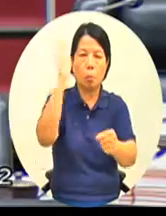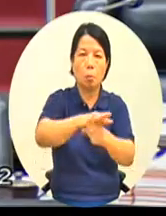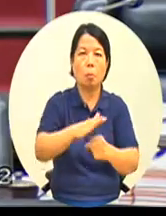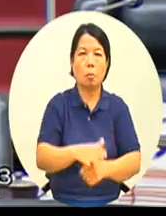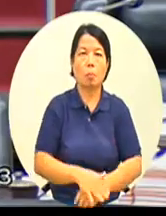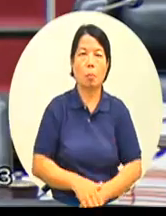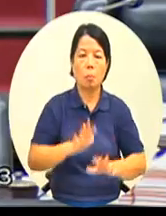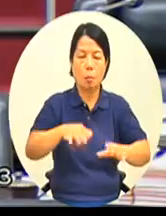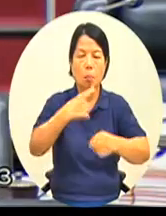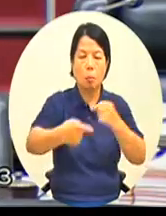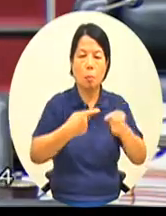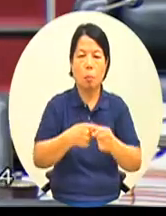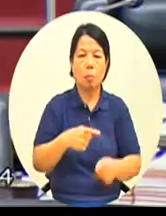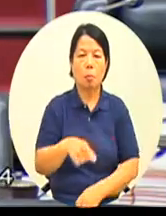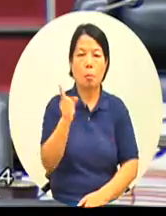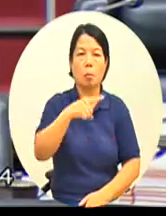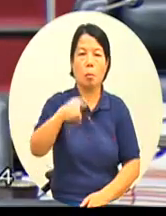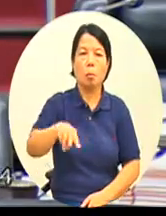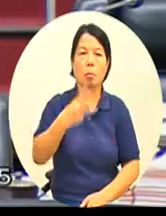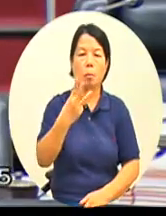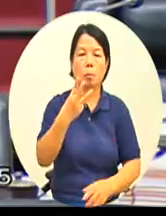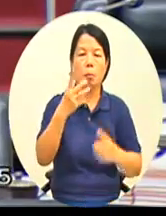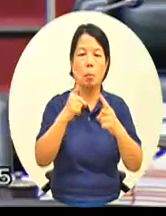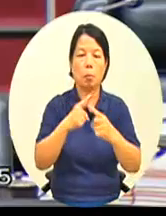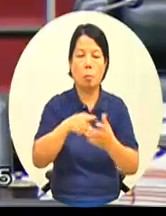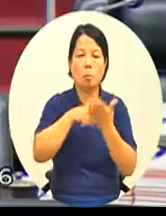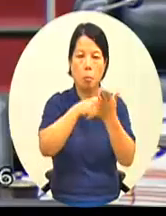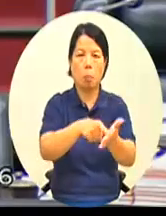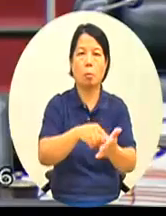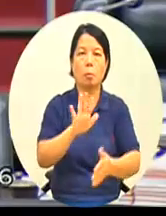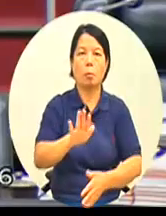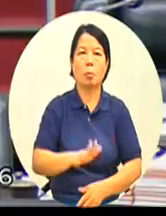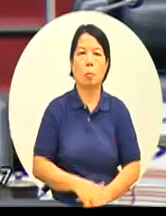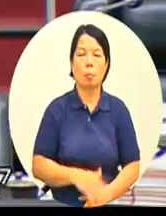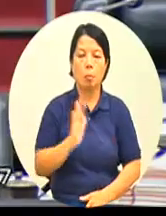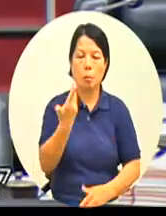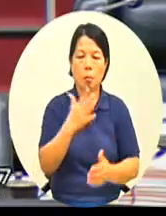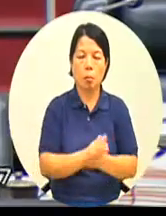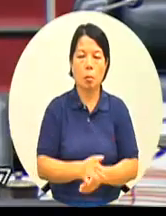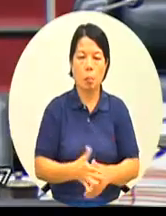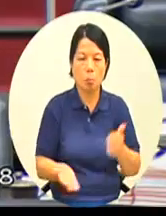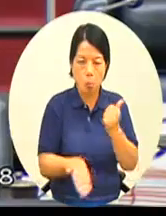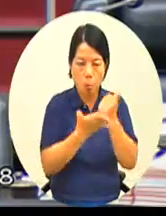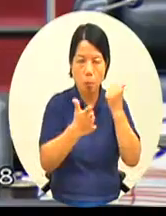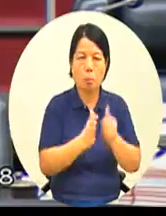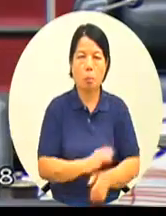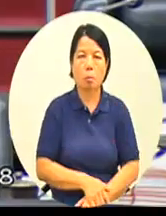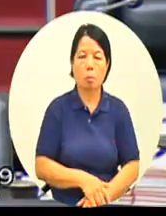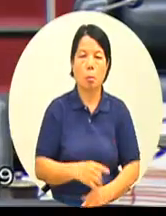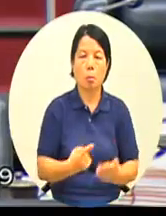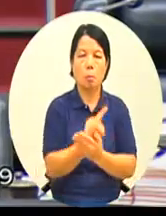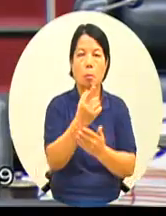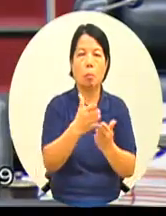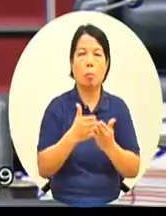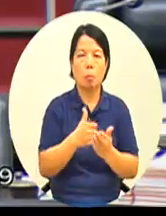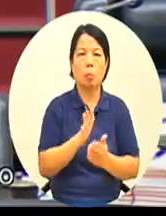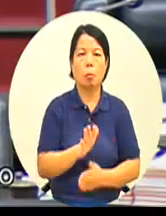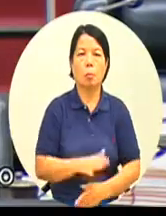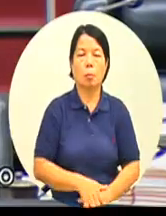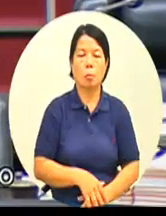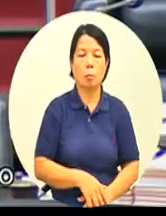到今年有1300个人来申请，但是通过核定的呢，就只有来往下看有没有数